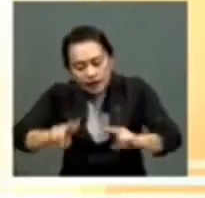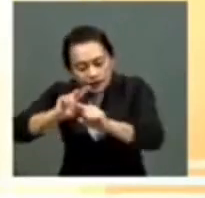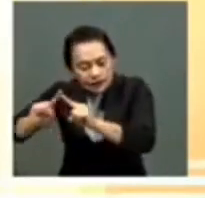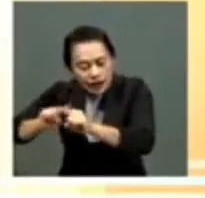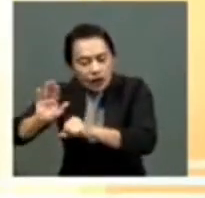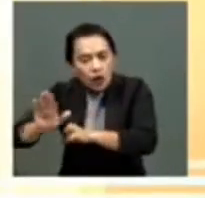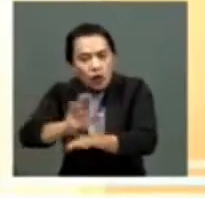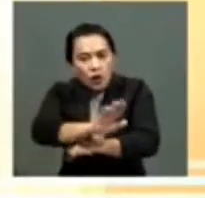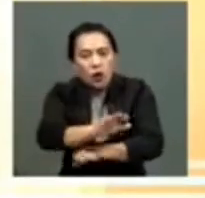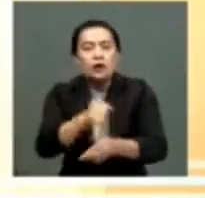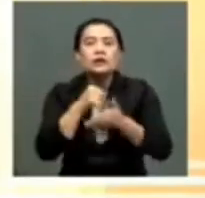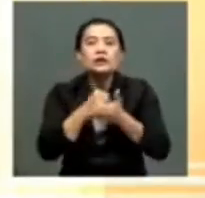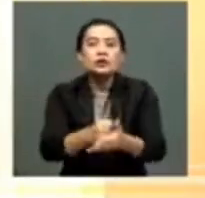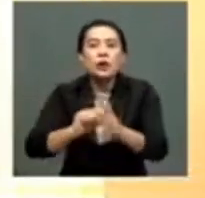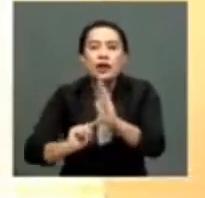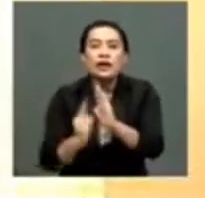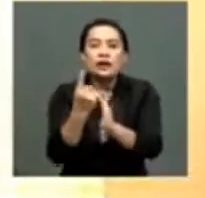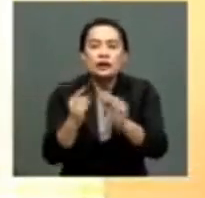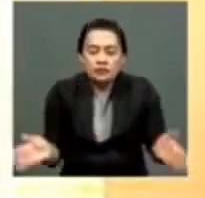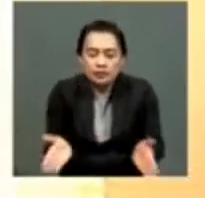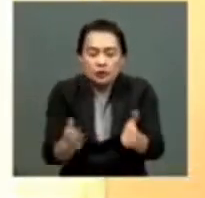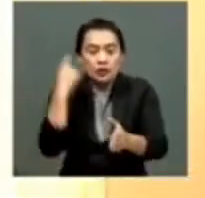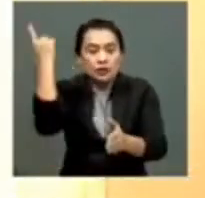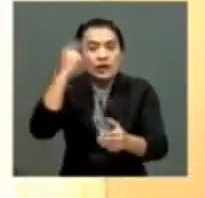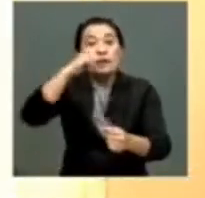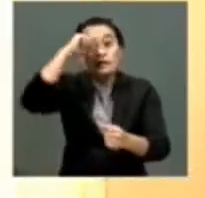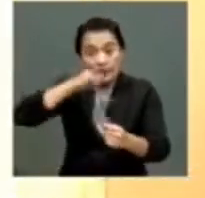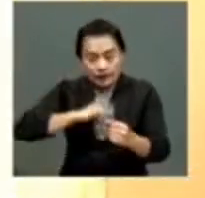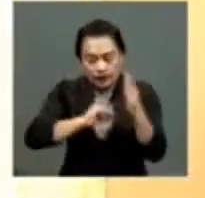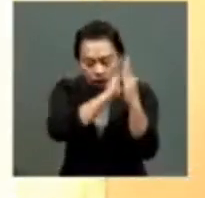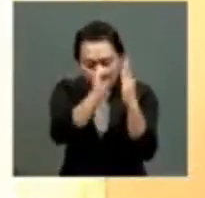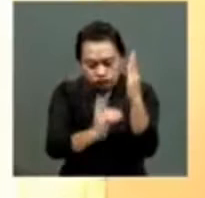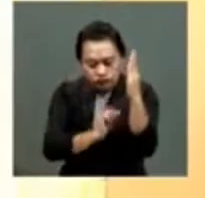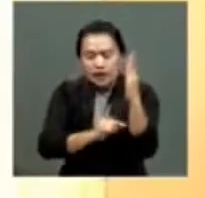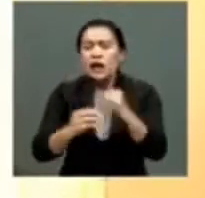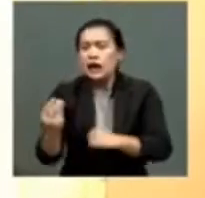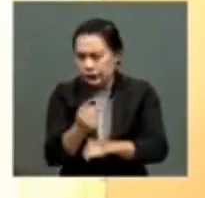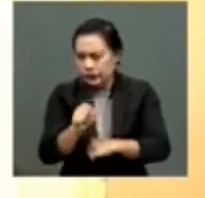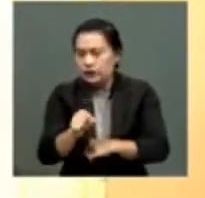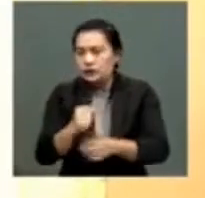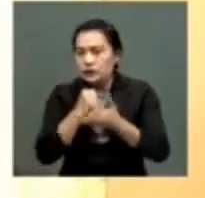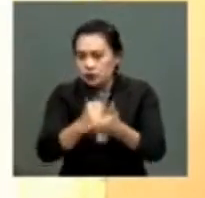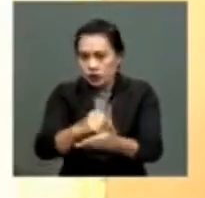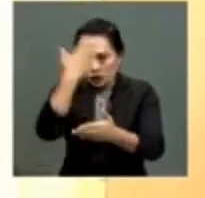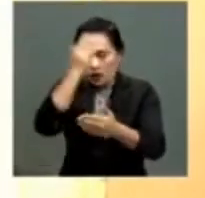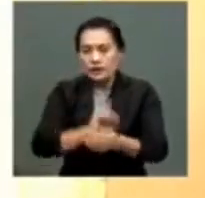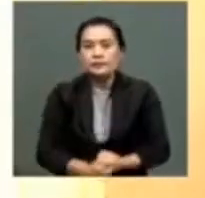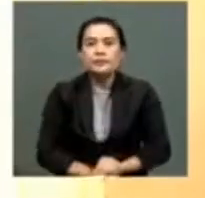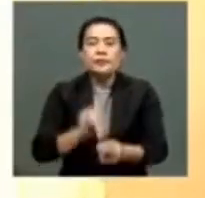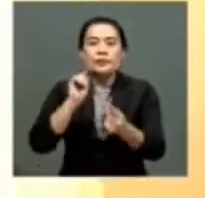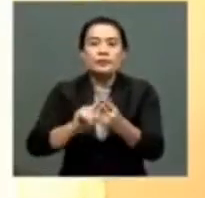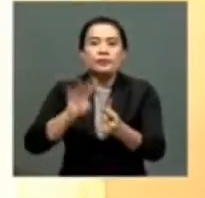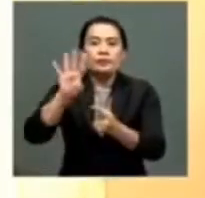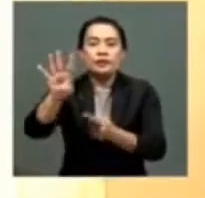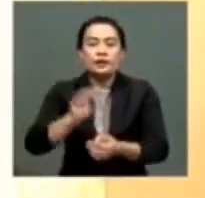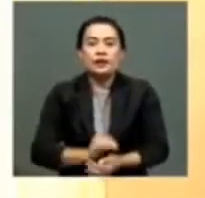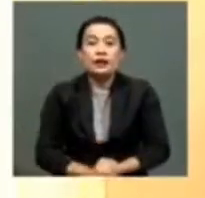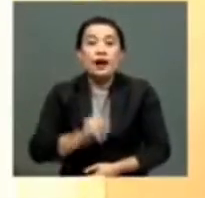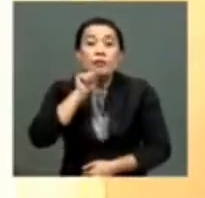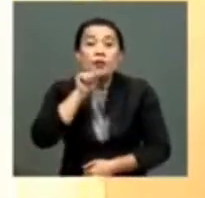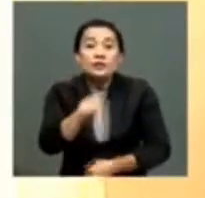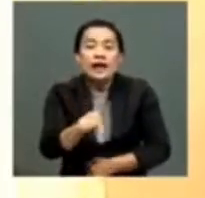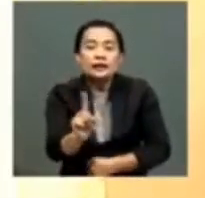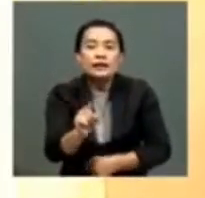จากการสนับสนุนให้มีการท่องเที่ยวในประเทศได้ในเร็วๆนี้ประการที่4ผมได้สั่งการและสนับสนุ